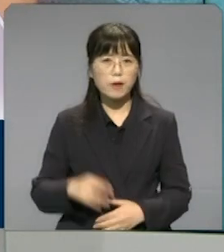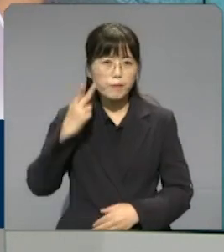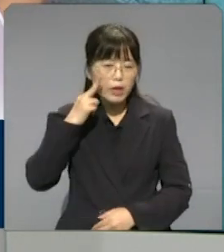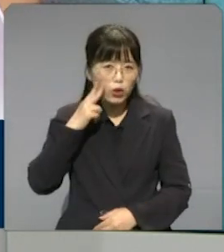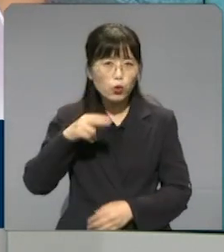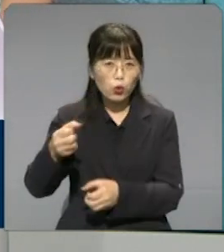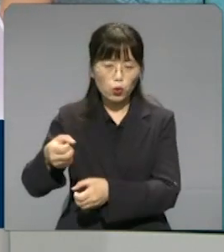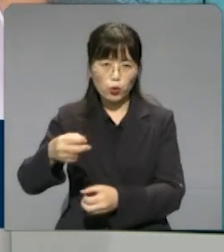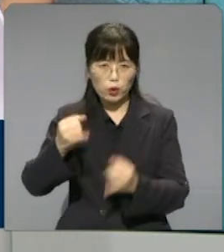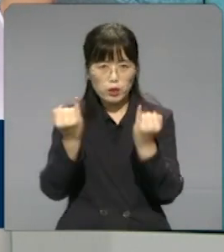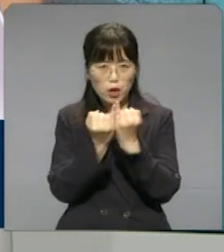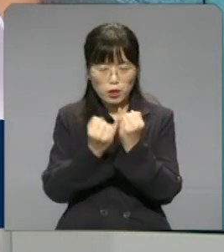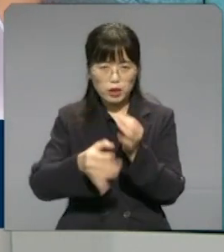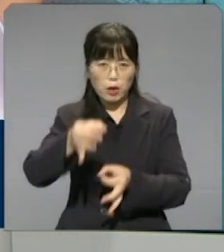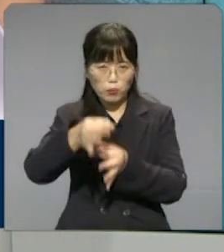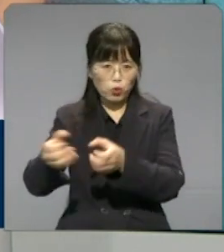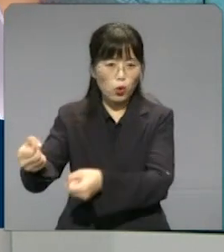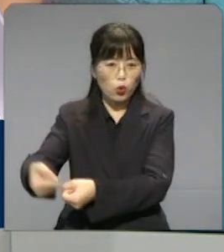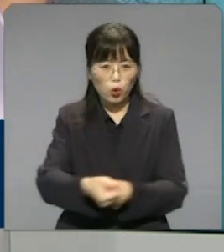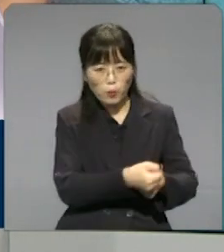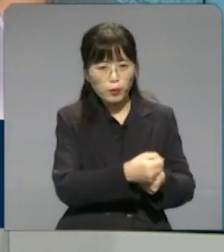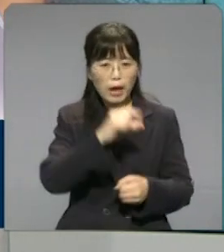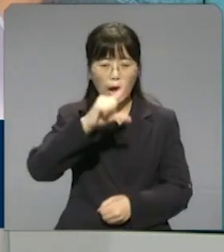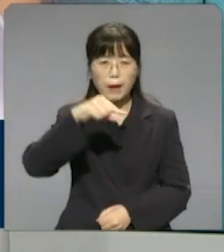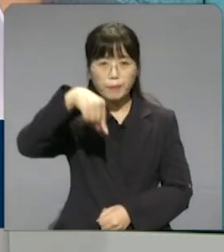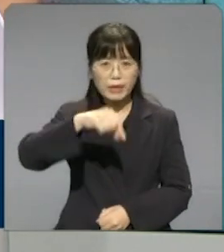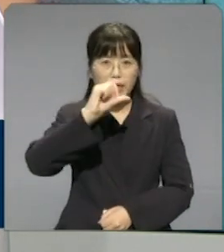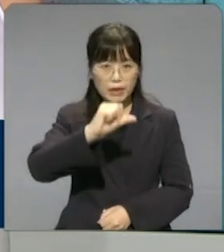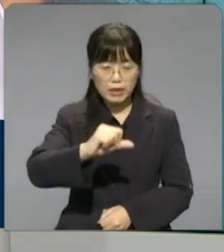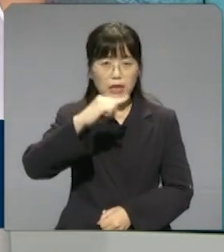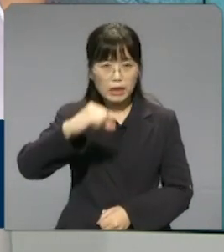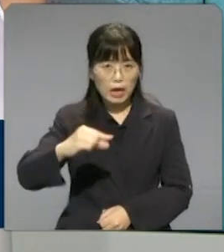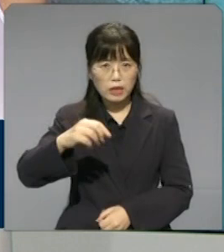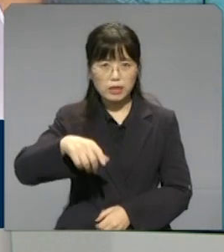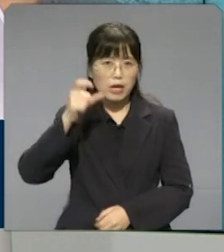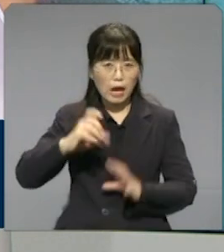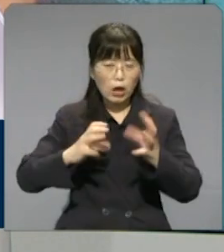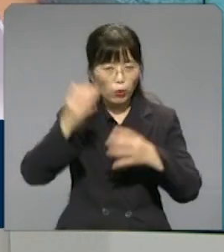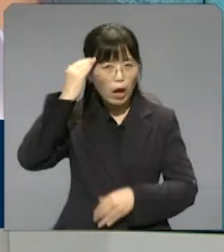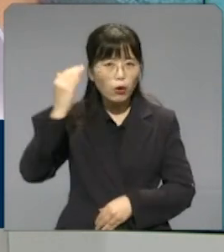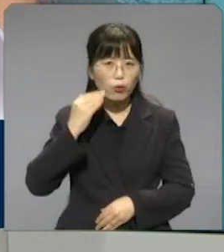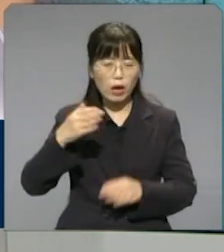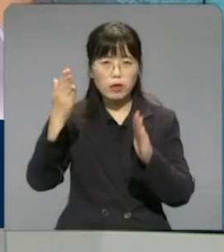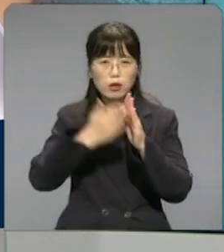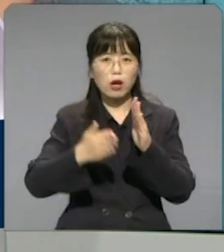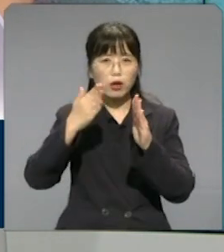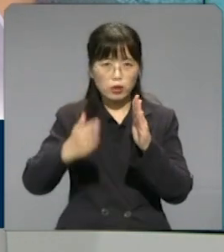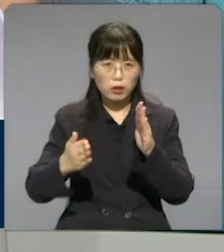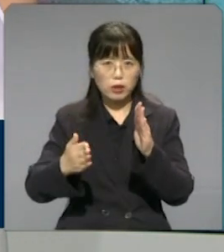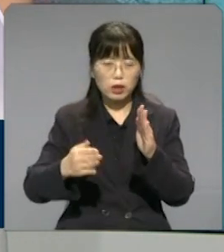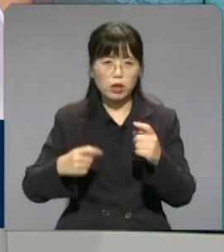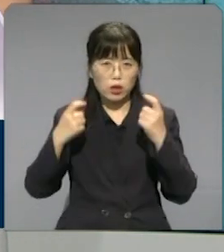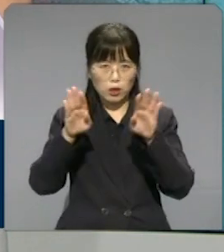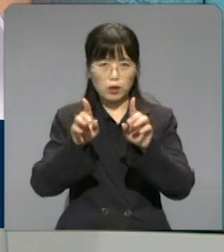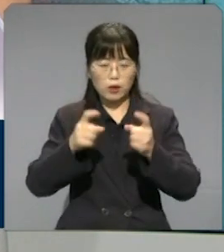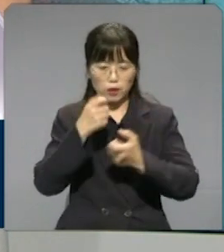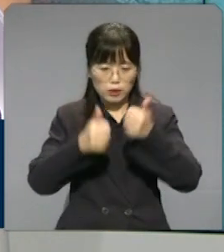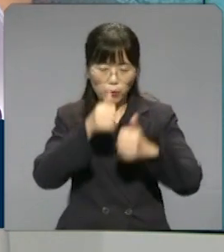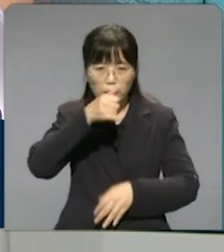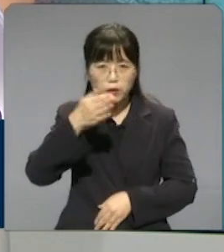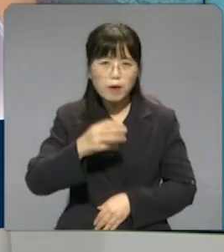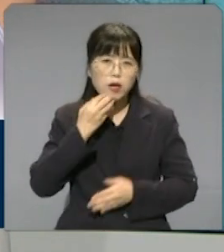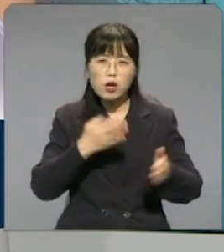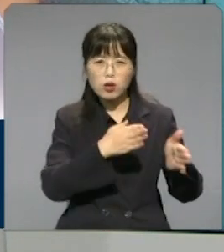미국 여자 프로골프 LPGA는 골프 강국인 우리나라에서 정규 투어를 열지만 경기도와는 큰 인연이